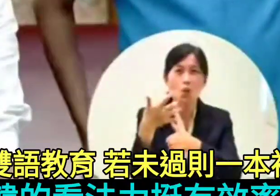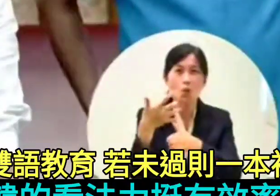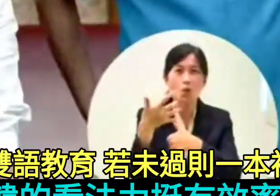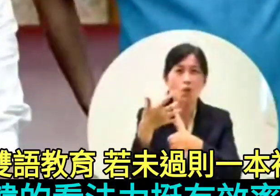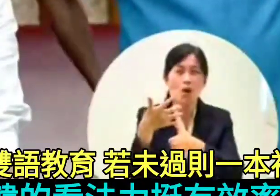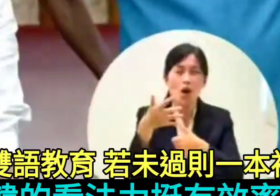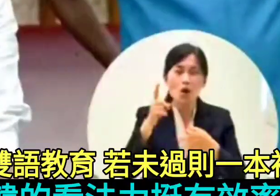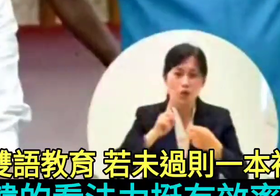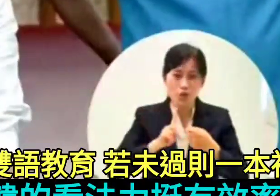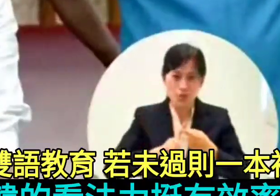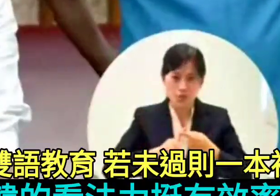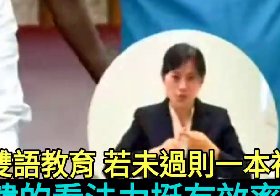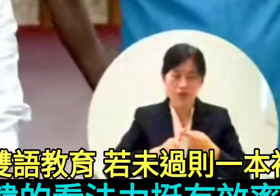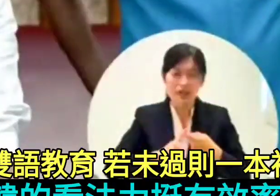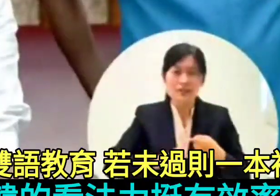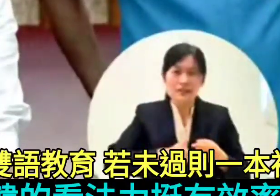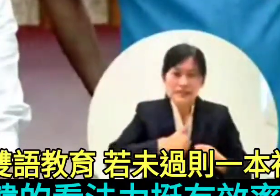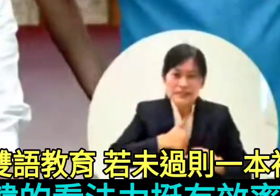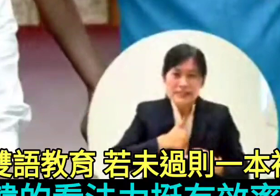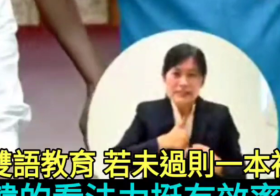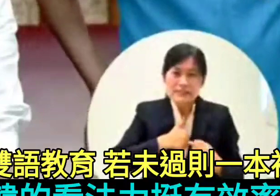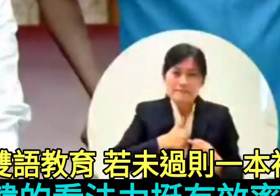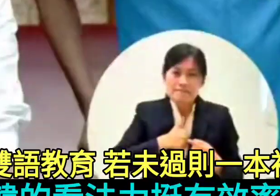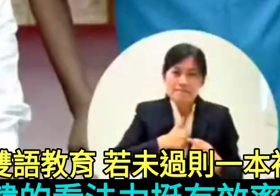的确是很震撼。